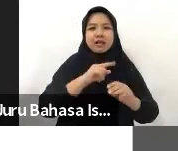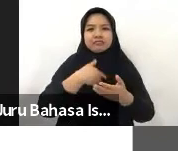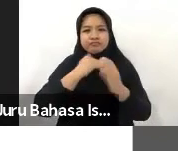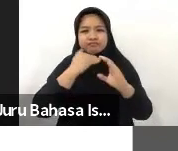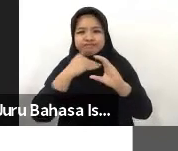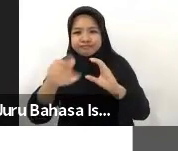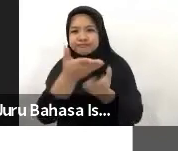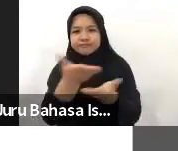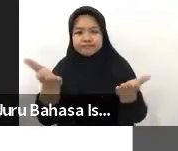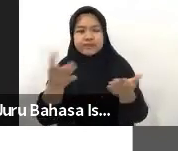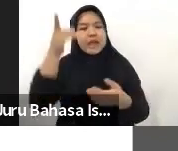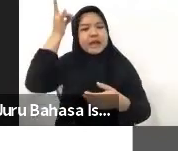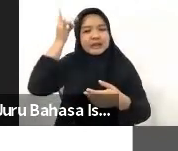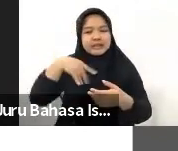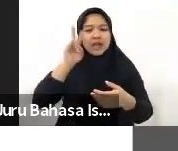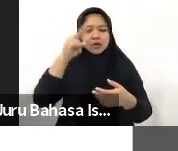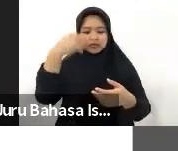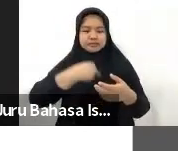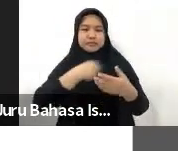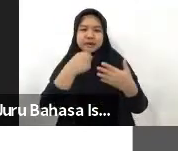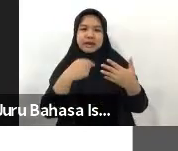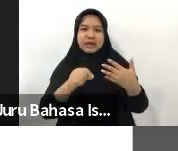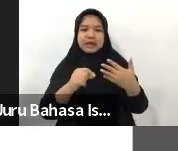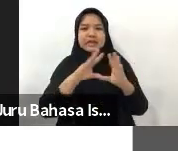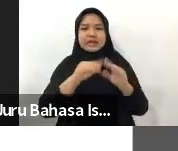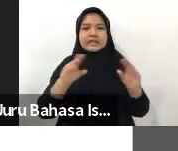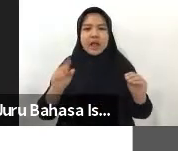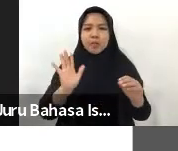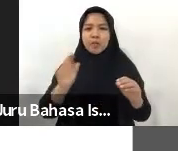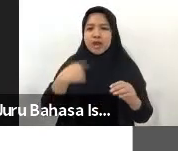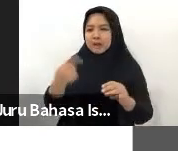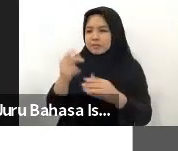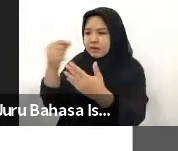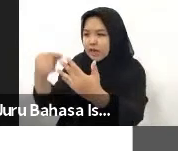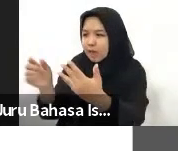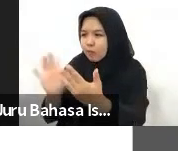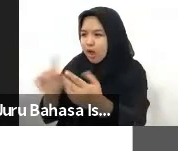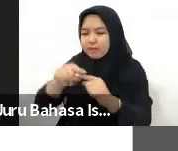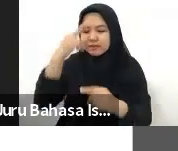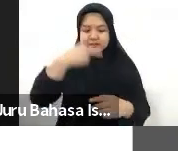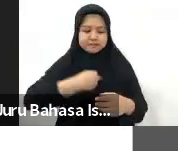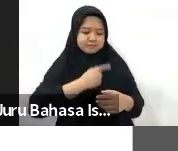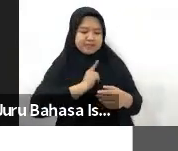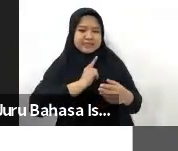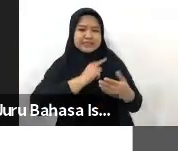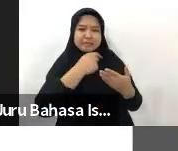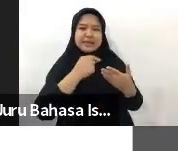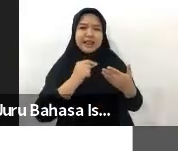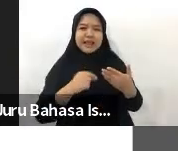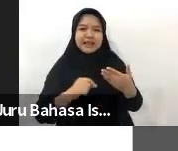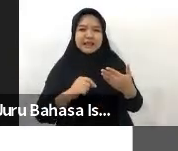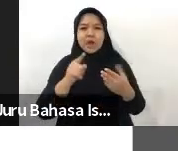diminta untuk melakukan penilaian kinerja mandiri. Bukan kami yang menilai, tapi mereka sendiri yang menilai. Nah, ini